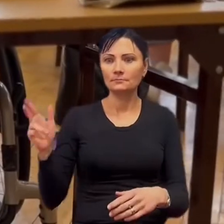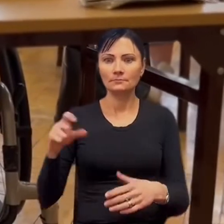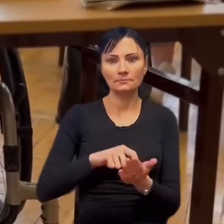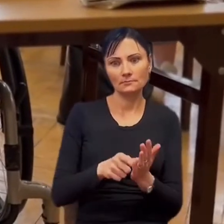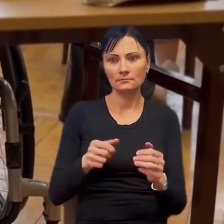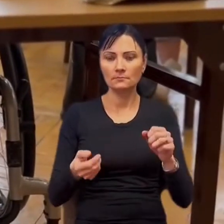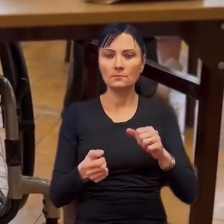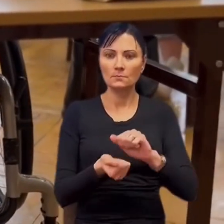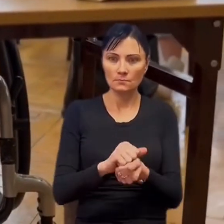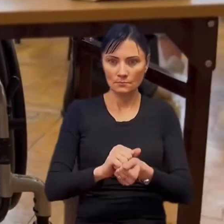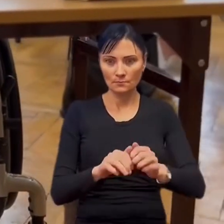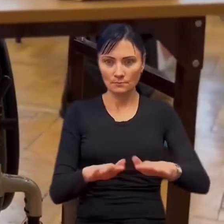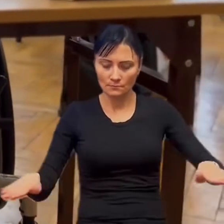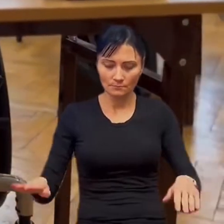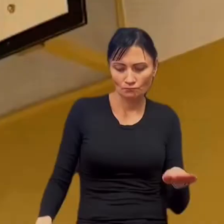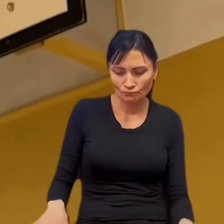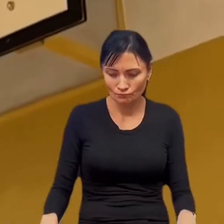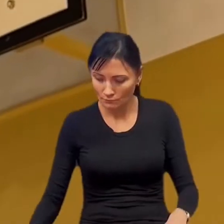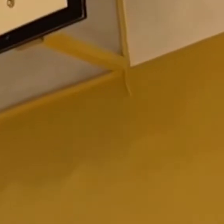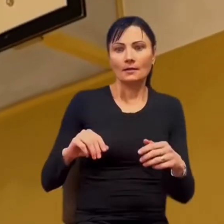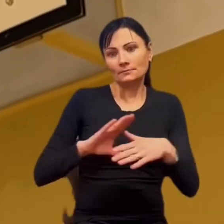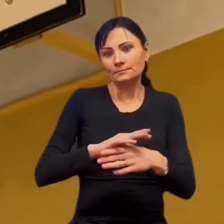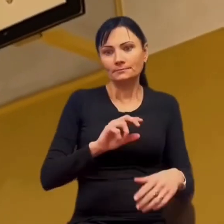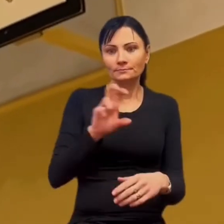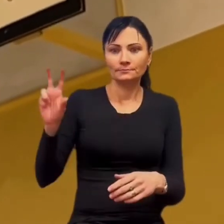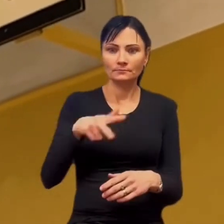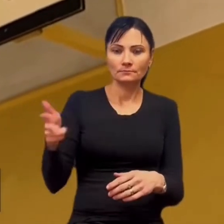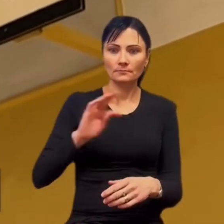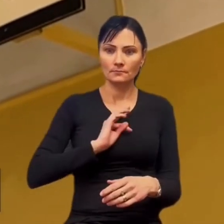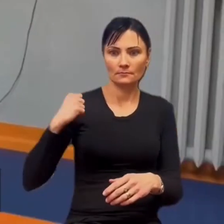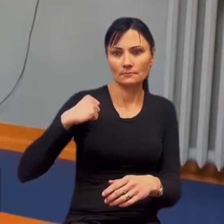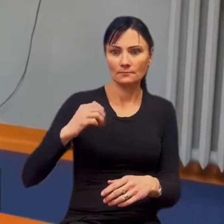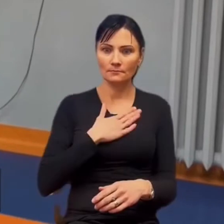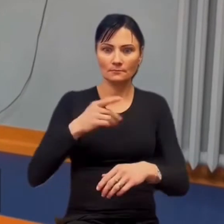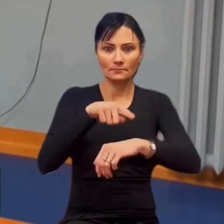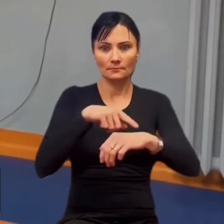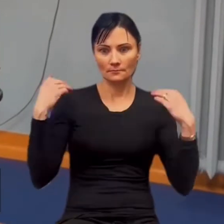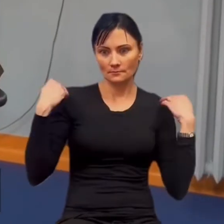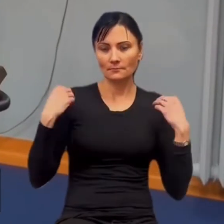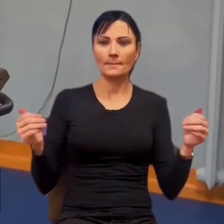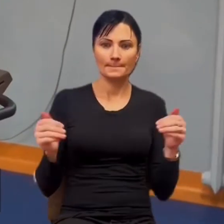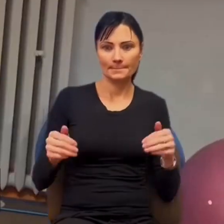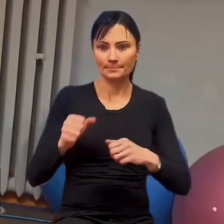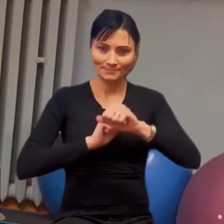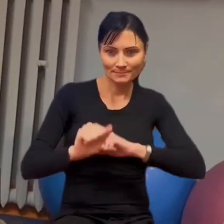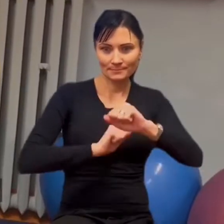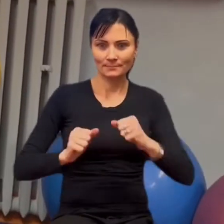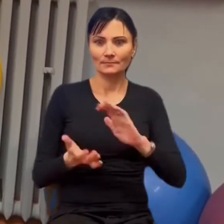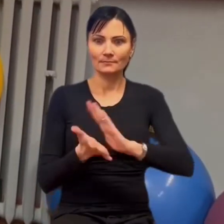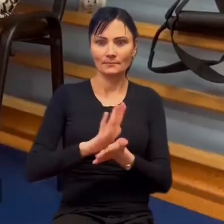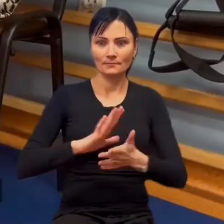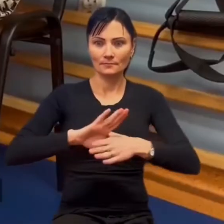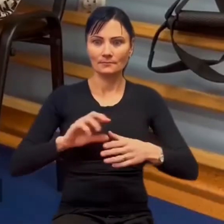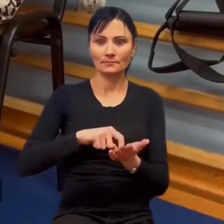regulowane ławki dostosowane do wysokości. W czasie, kiedy moja klasa ma lekcje w WF-u, możemy skorzystać z zajęć korekcyjno-rehabilitacyjnych